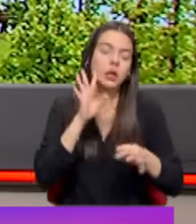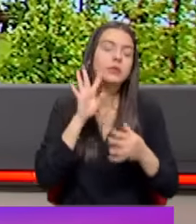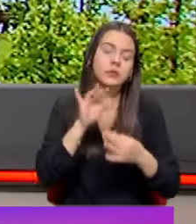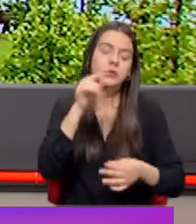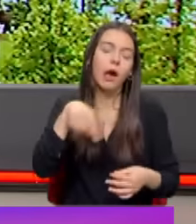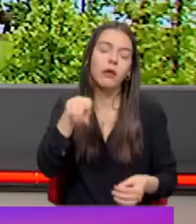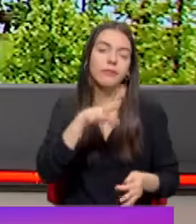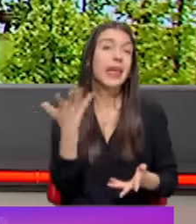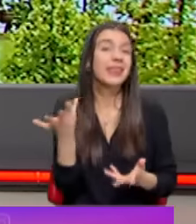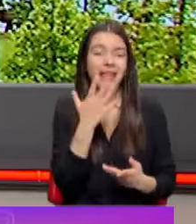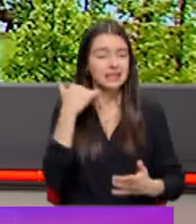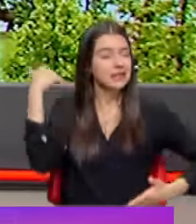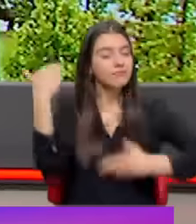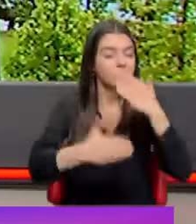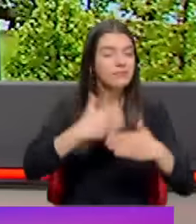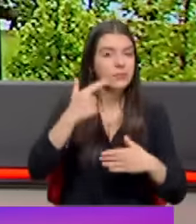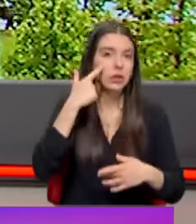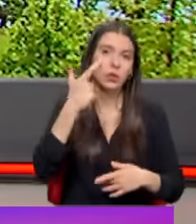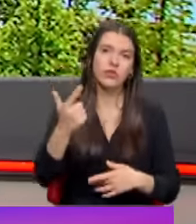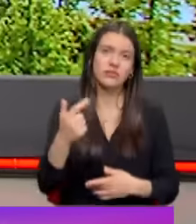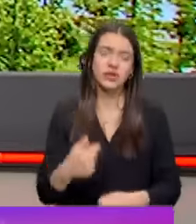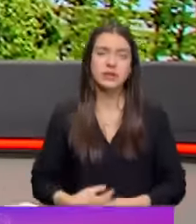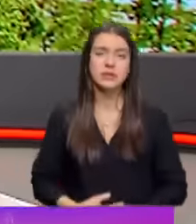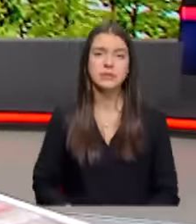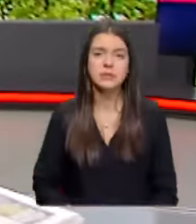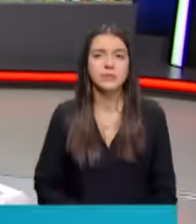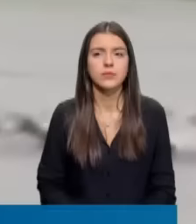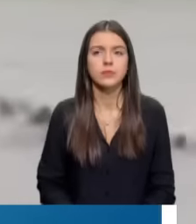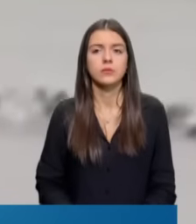nasıl alabora olduğunu izleyeceğiz birlikte.